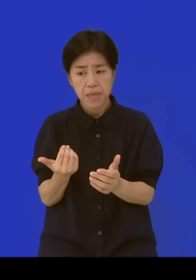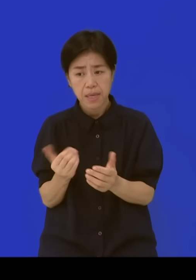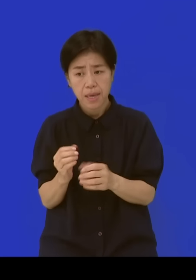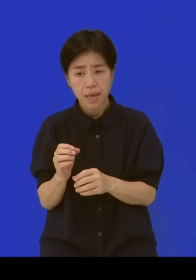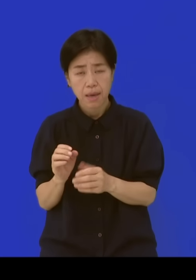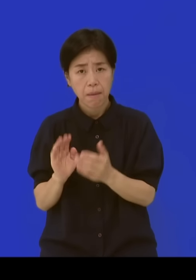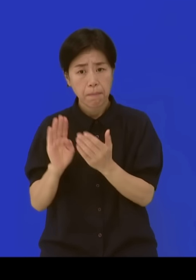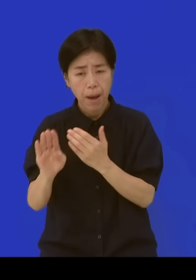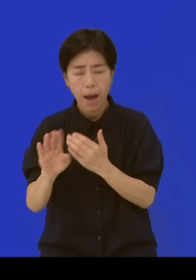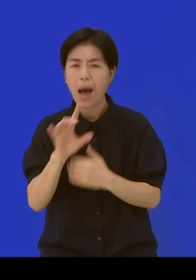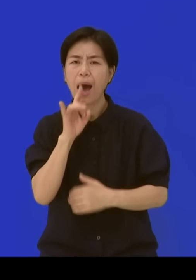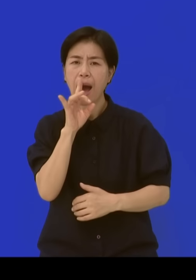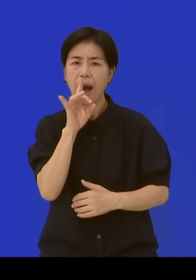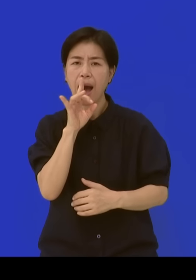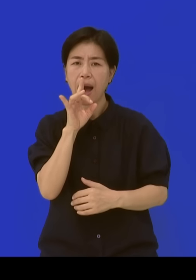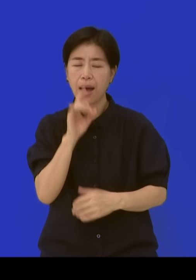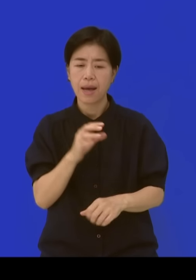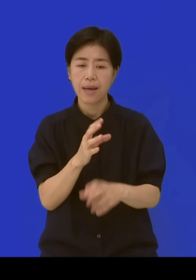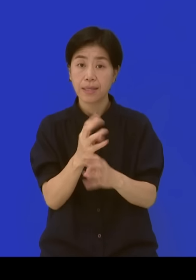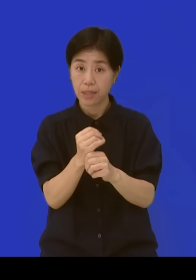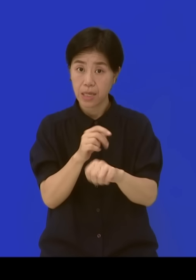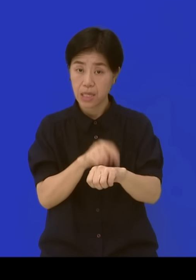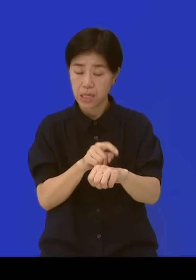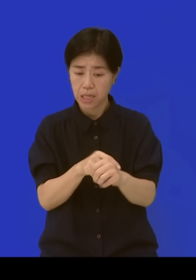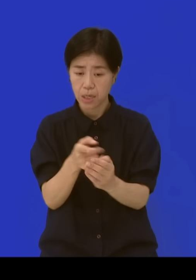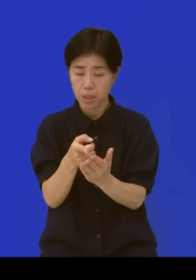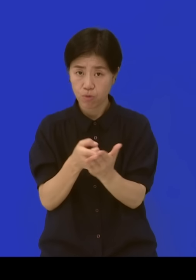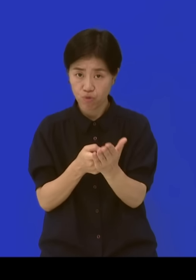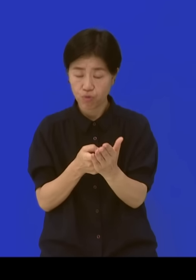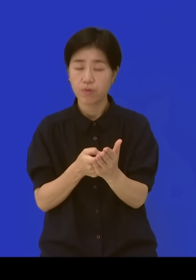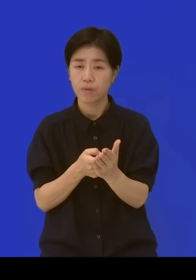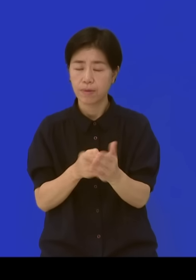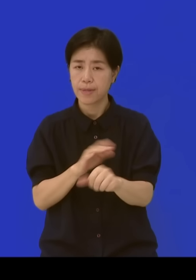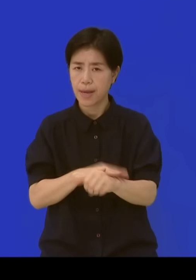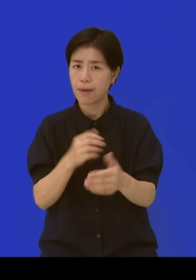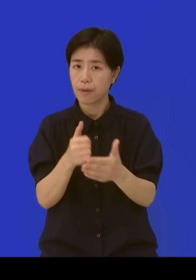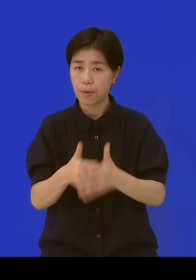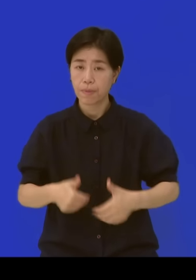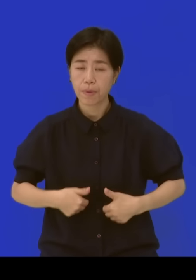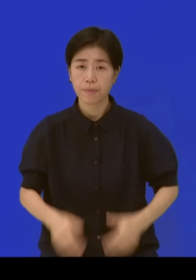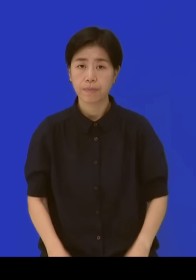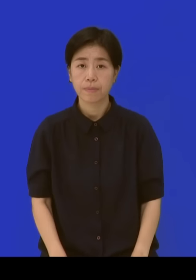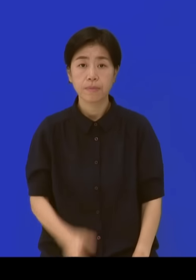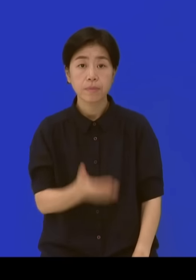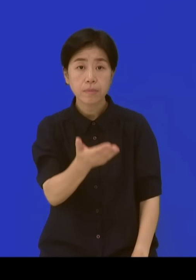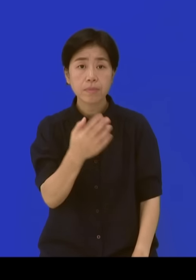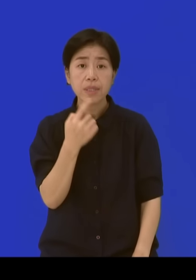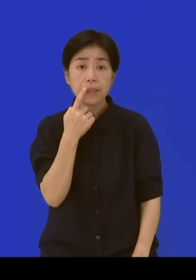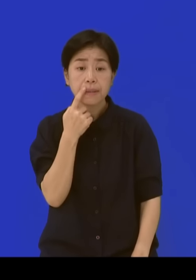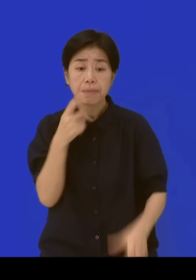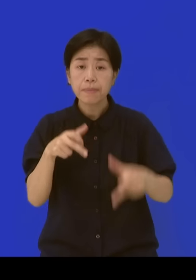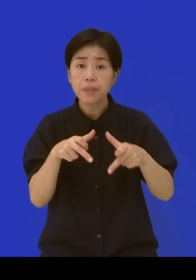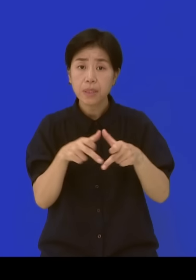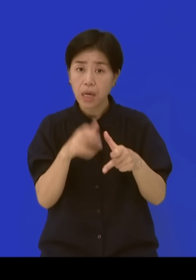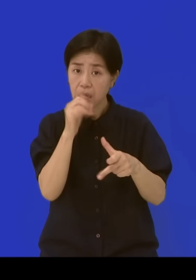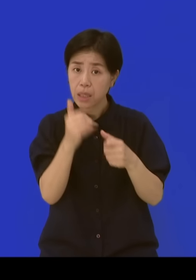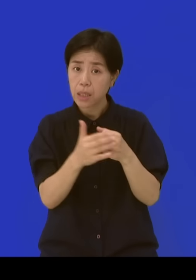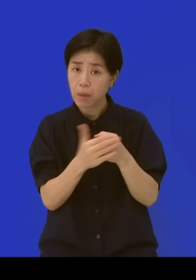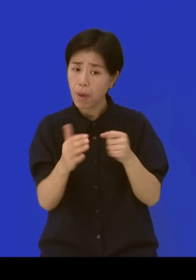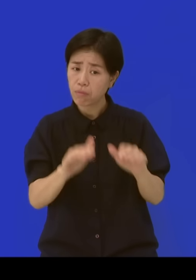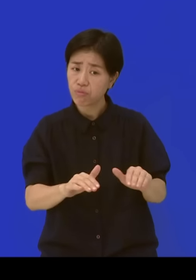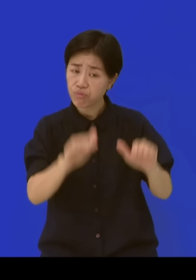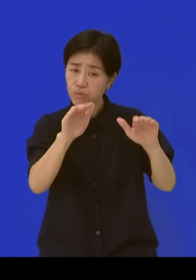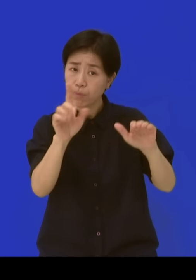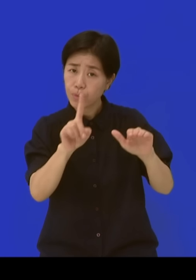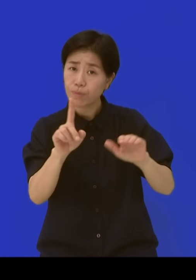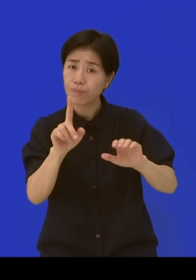됩니다. 그런 그렇군요. 부분이 있습니다. 그러면 이제 그런 어떻게 보면 그런 어떻게 컴플렉스 때문에 네. 어떤 학생으로 자라셨어요?